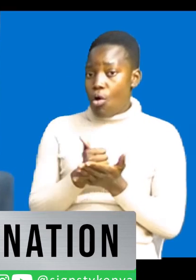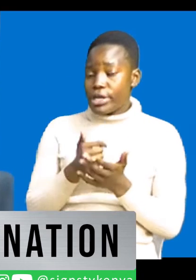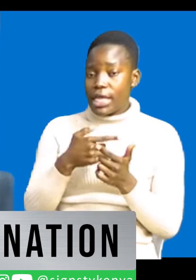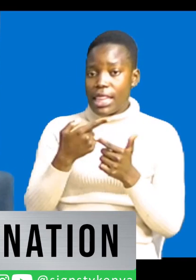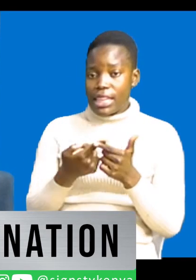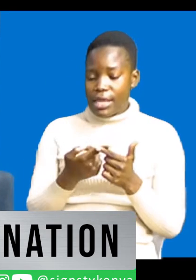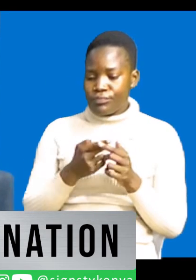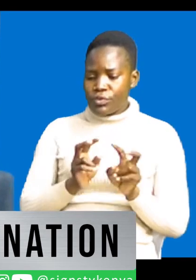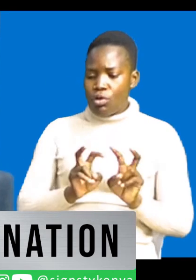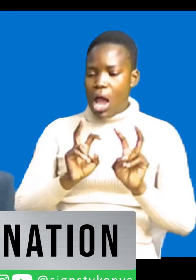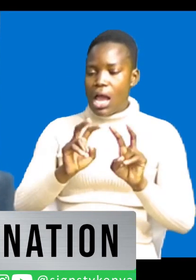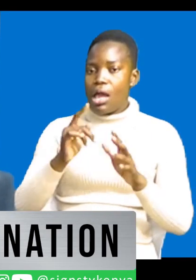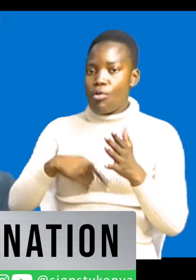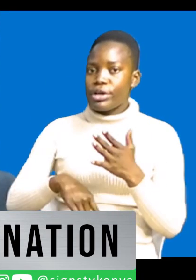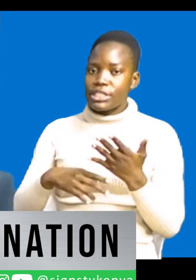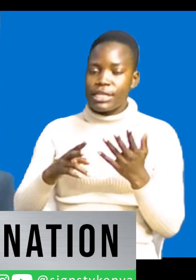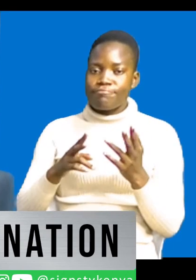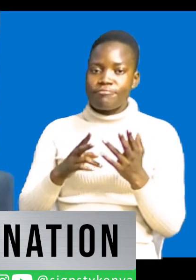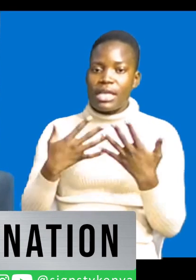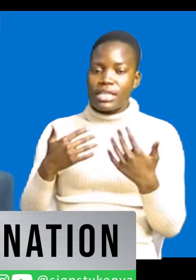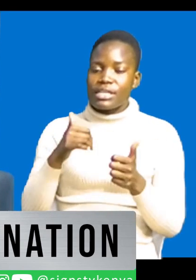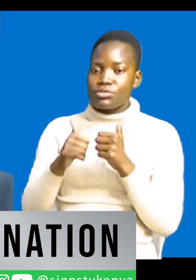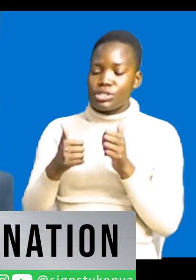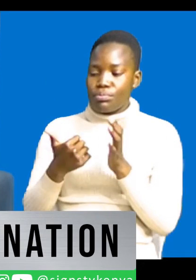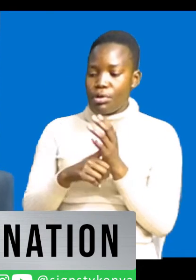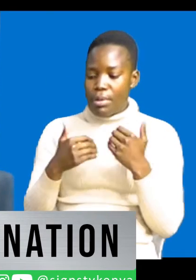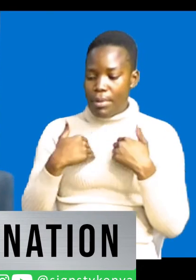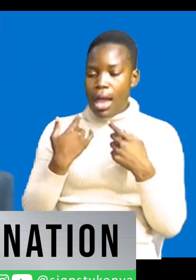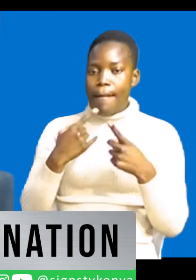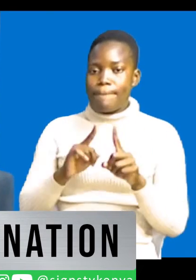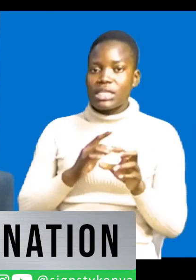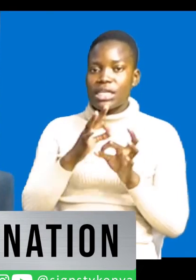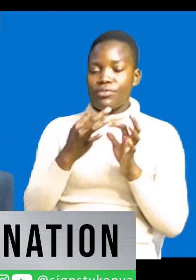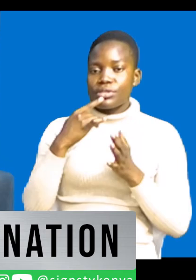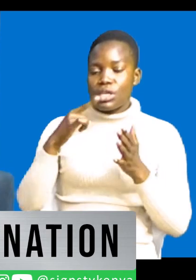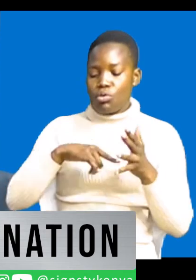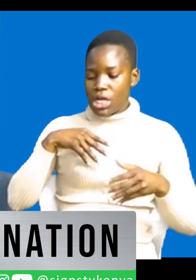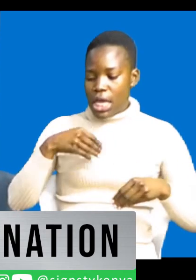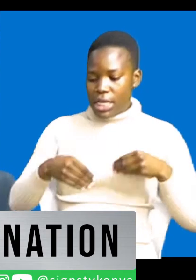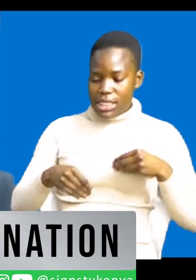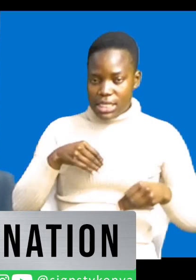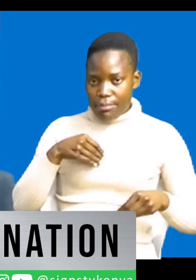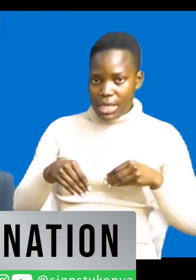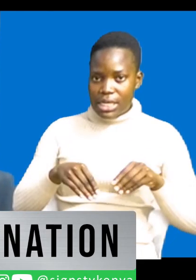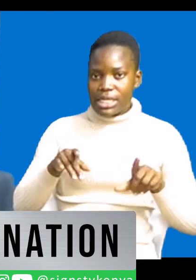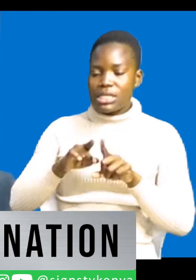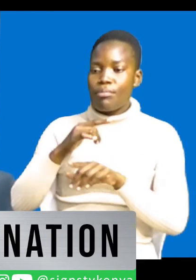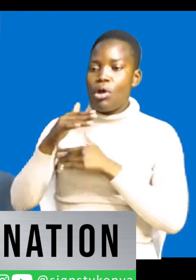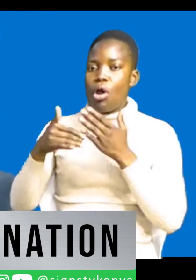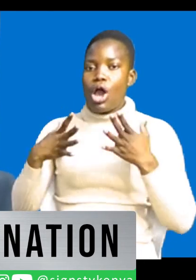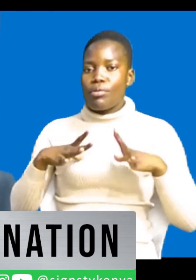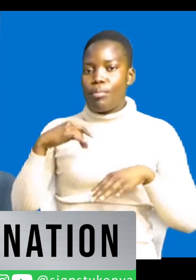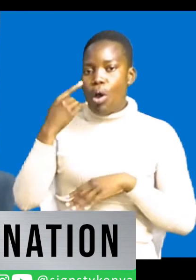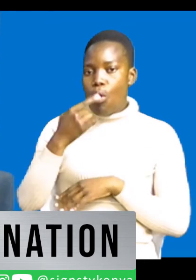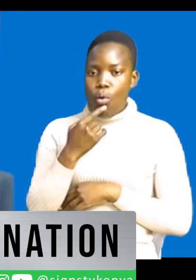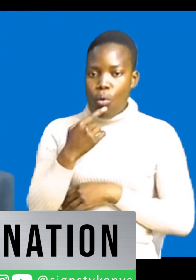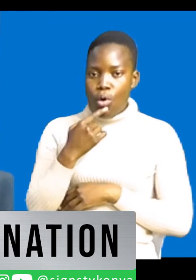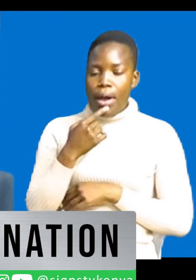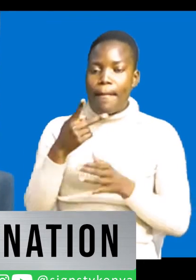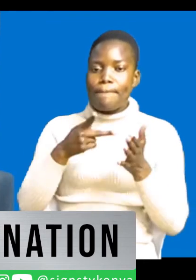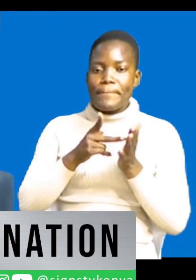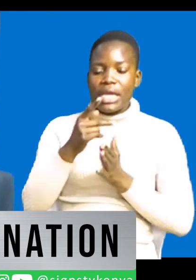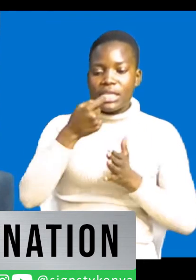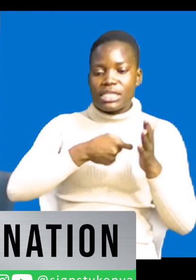polepole waangalie zile vitu wanaona ziko na shida. Lakini ukikuja useme disability, sijui nani, kila mtu yule alikuwa na exemption